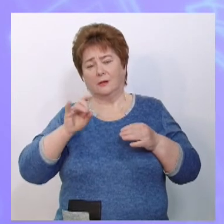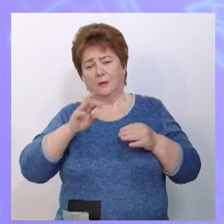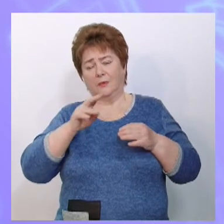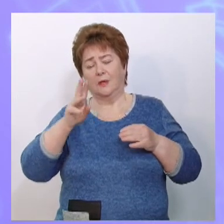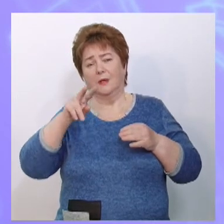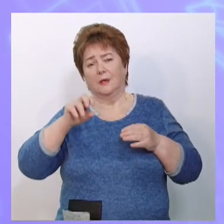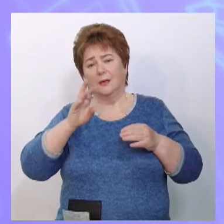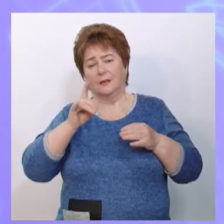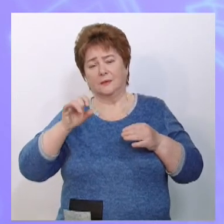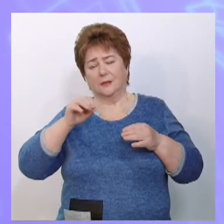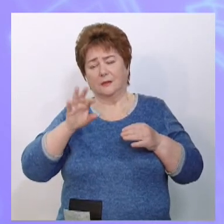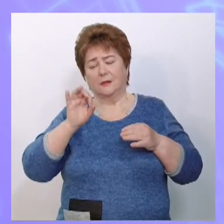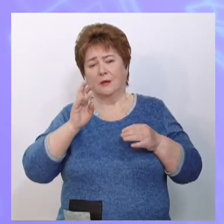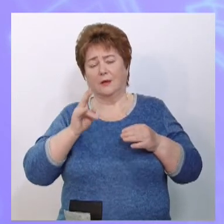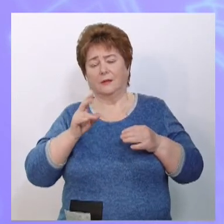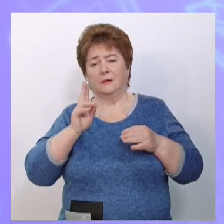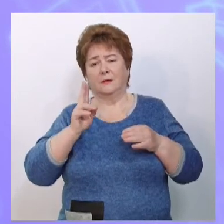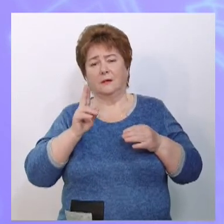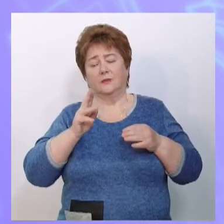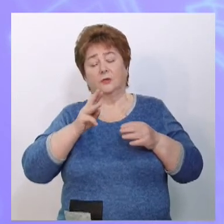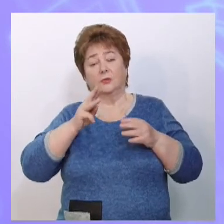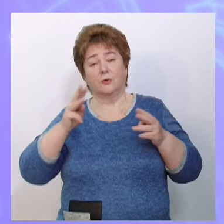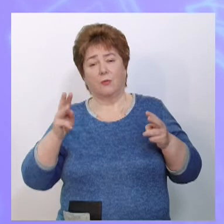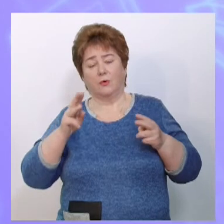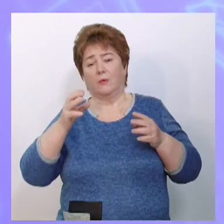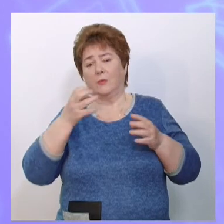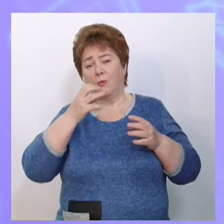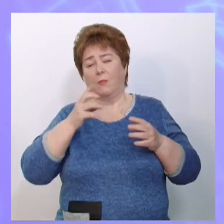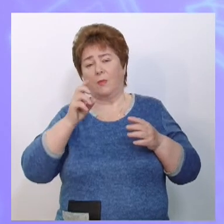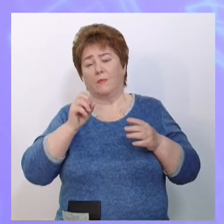к широким, теплым берегам.